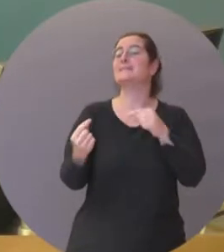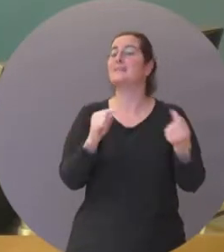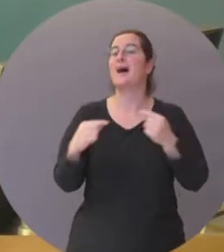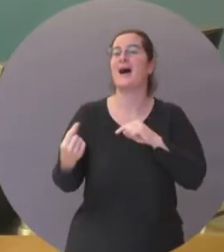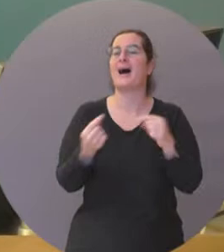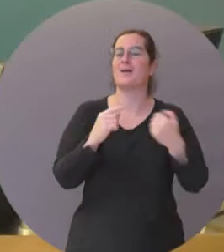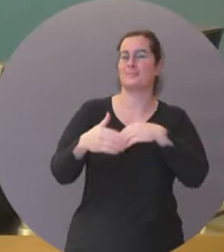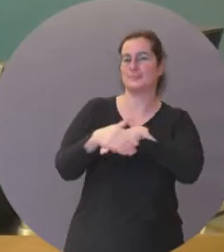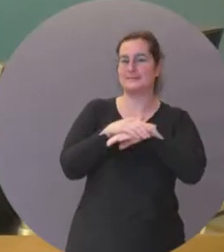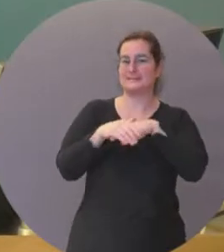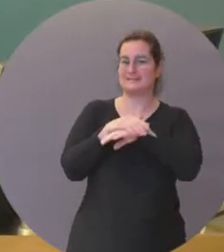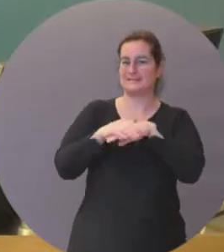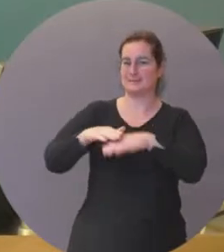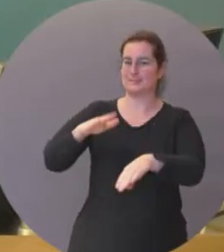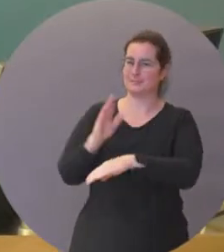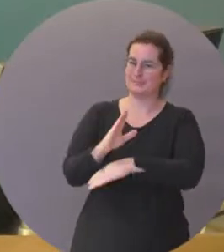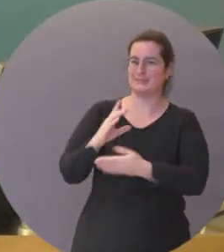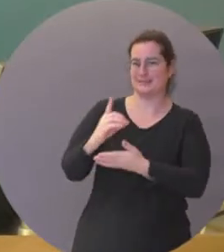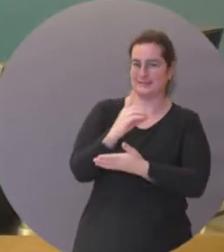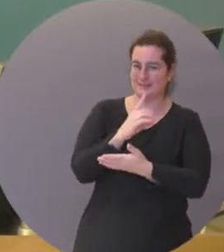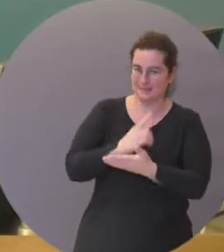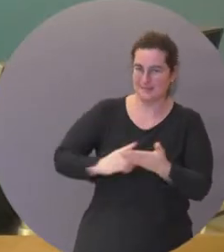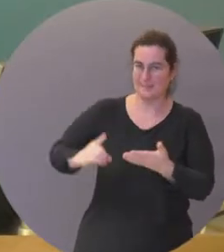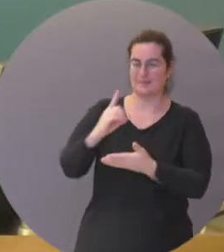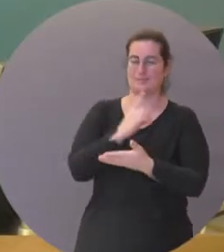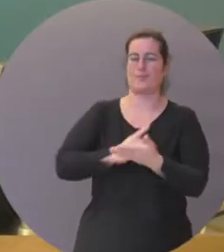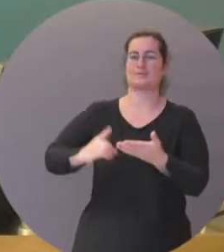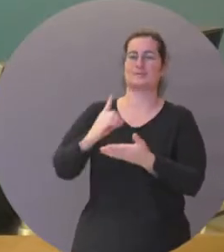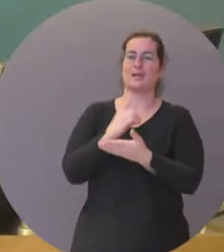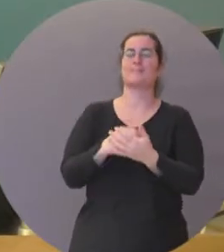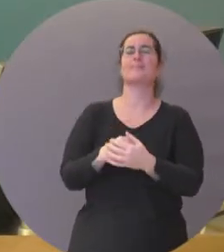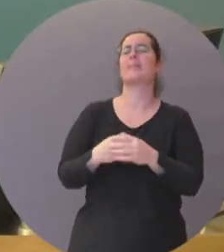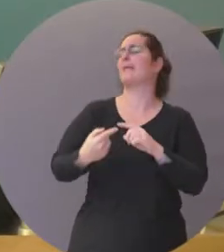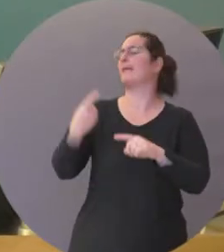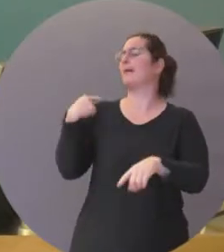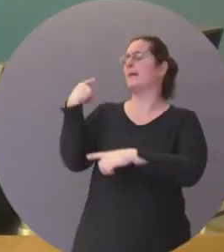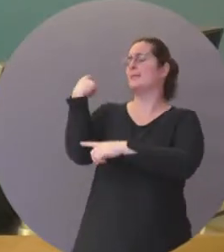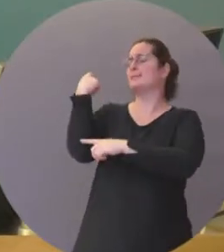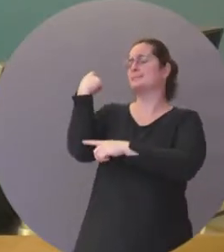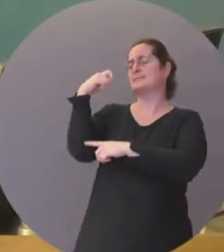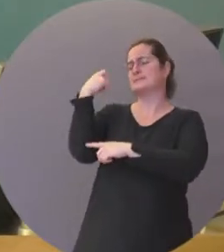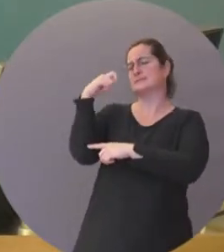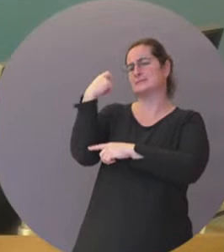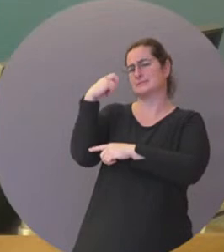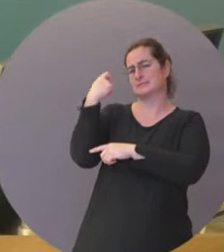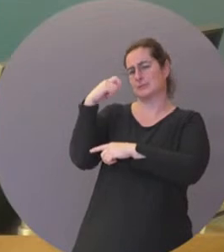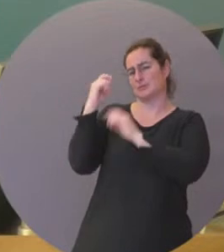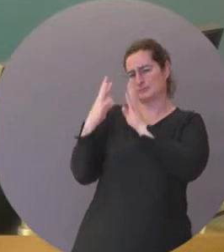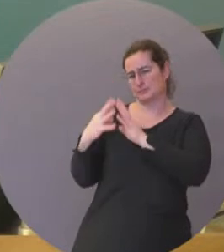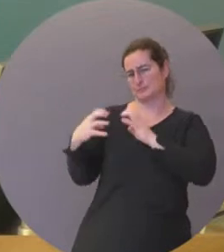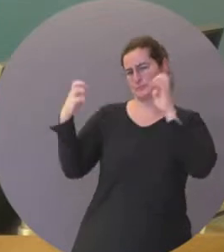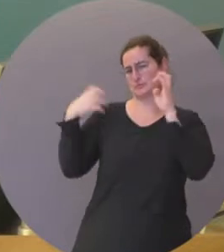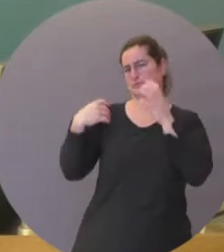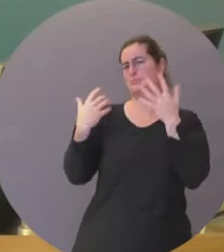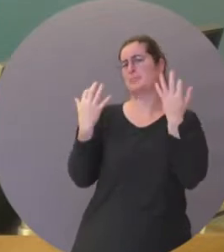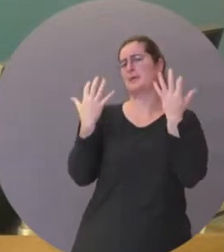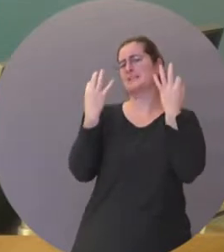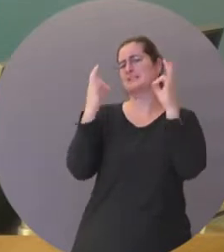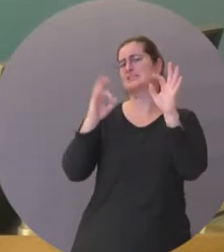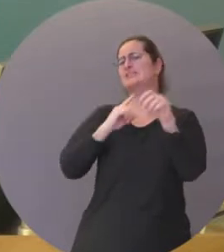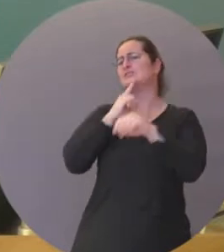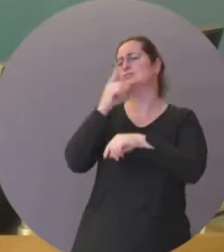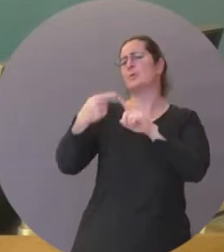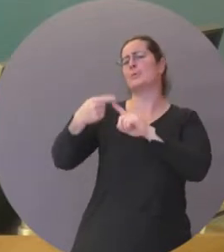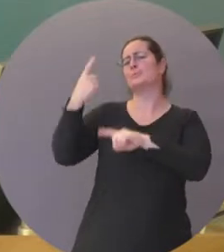départemental la Conférence des Présidents c'est réuni il y a une dizaine de jours pour tirer au sort